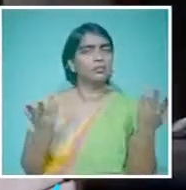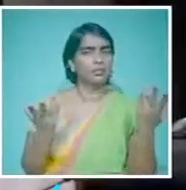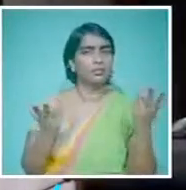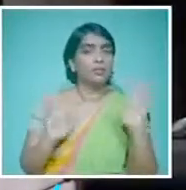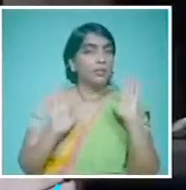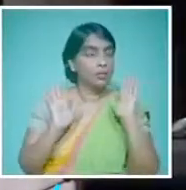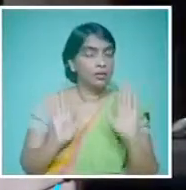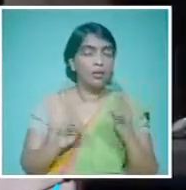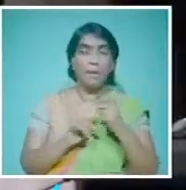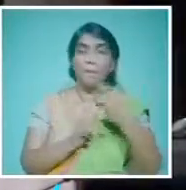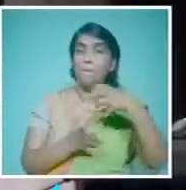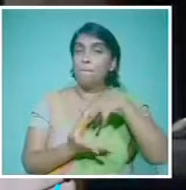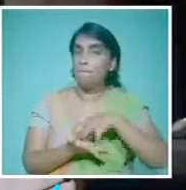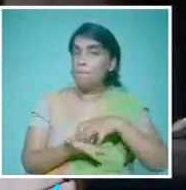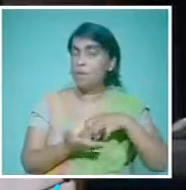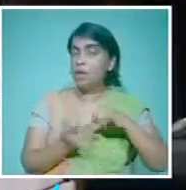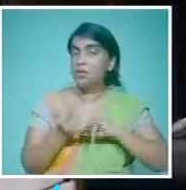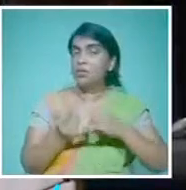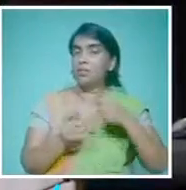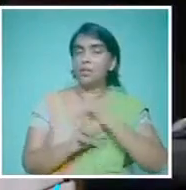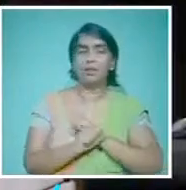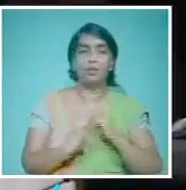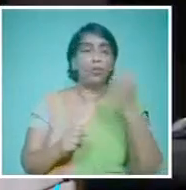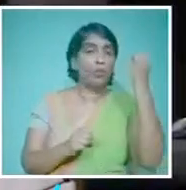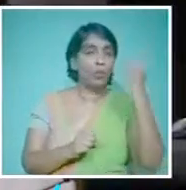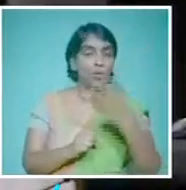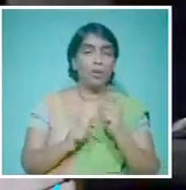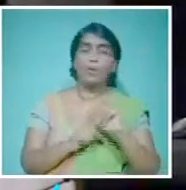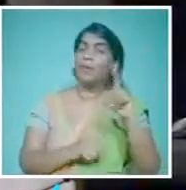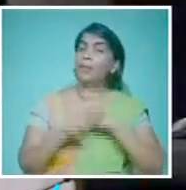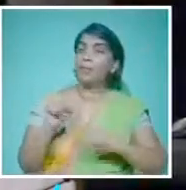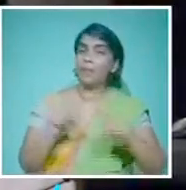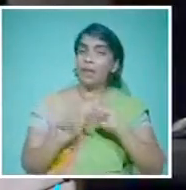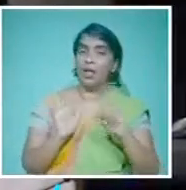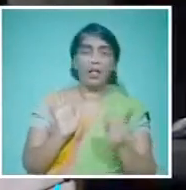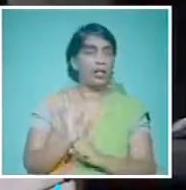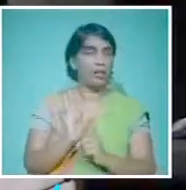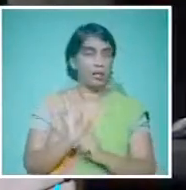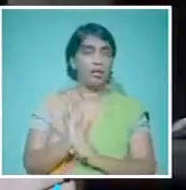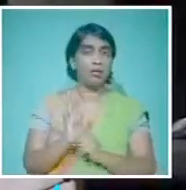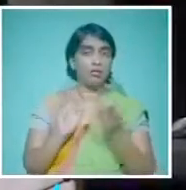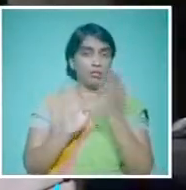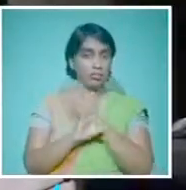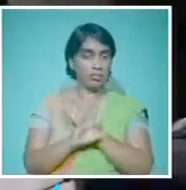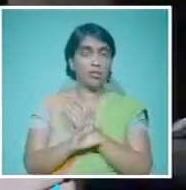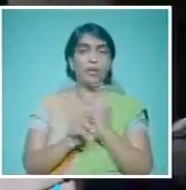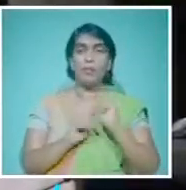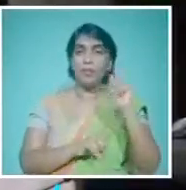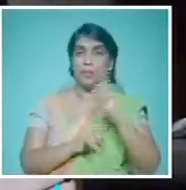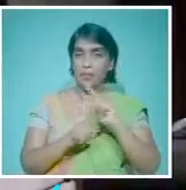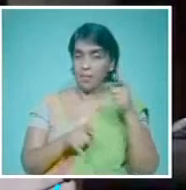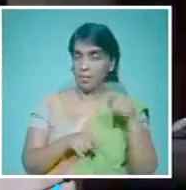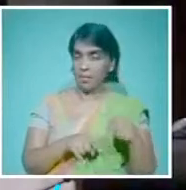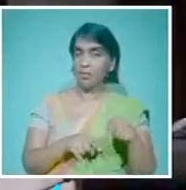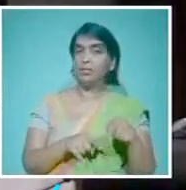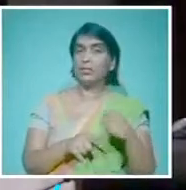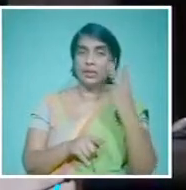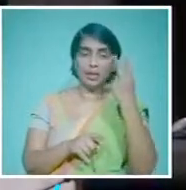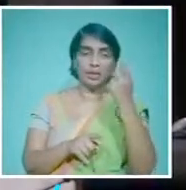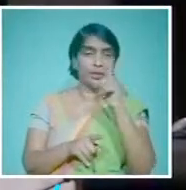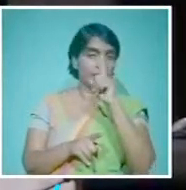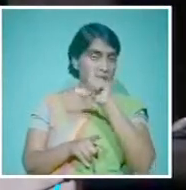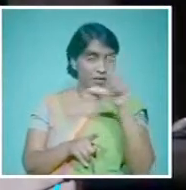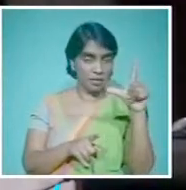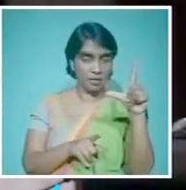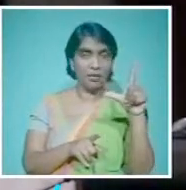හැබැයි පලාස සභාව නැහැ ඒක කරේ කවදද මේ පාර්ලිමේන්තුවේ කිරියල්ල මන්ත්‍රීතුමා හිටපු පාර්ලිමේන්තුවේ